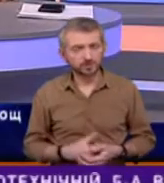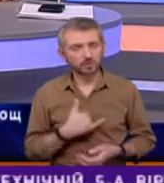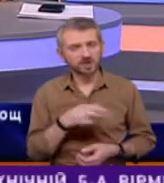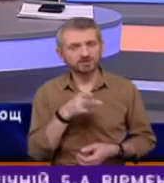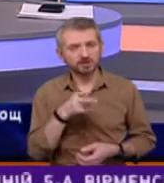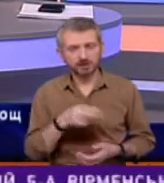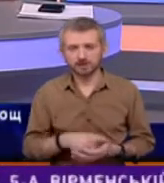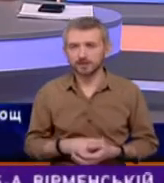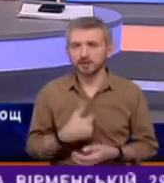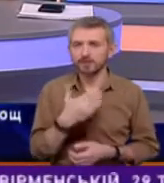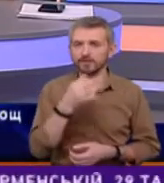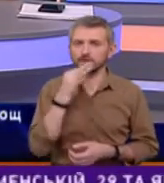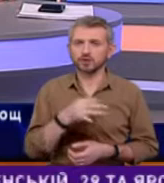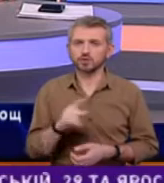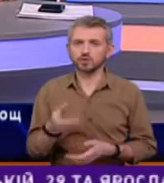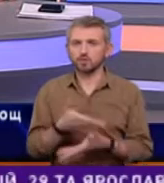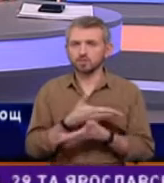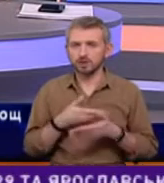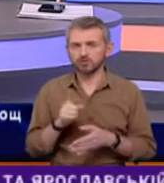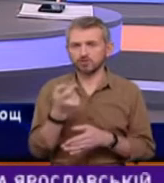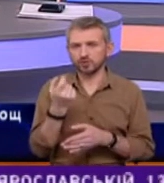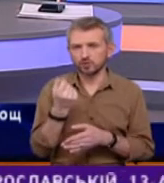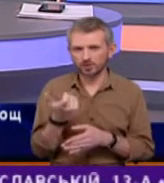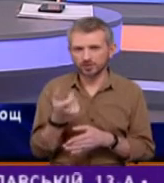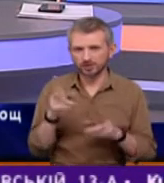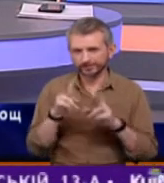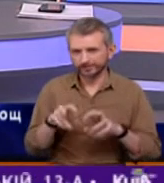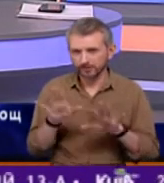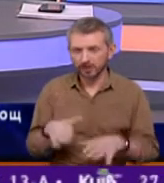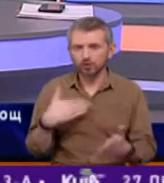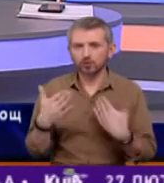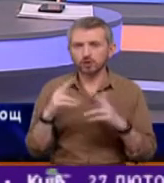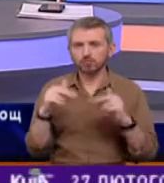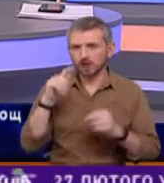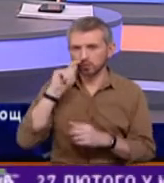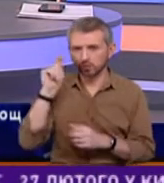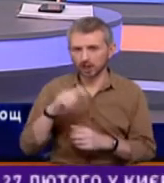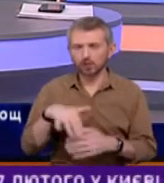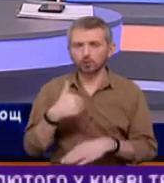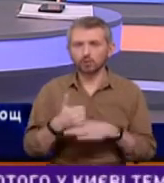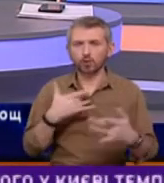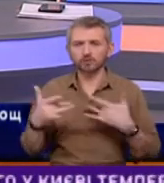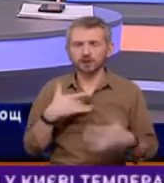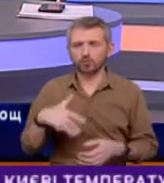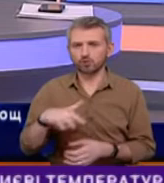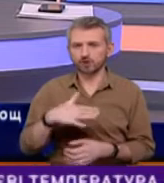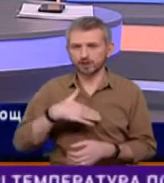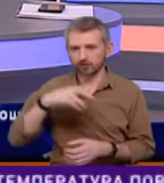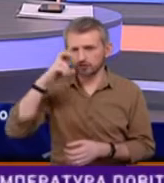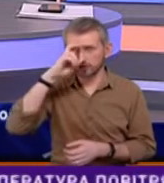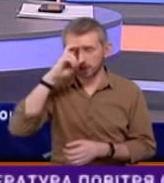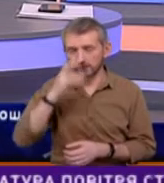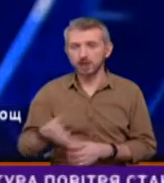хвилини, шановні, я так я вам скажу, що ми, щоб трошечки розвивати, оскільки торкнулися Палацу України, головної концертної площадки нашої держави,